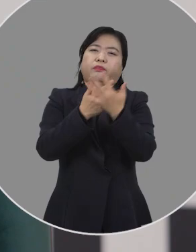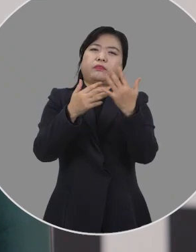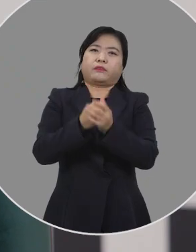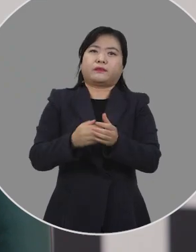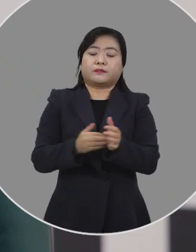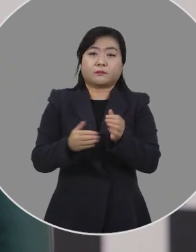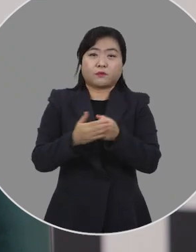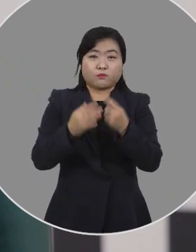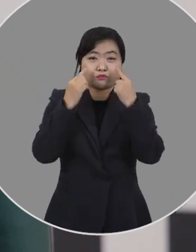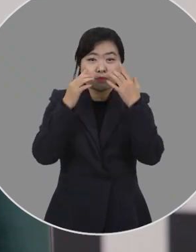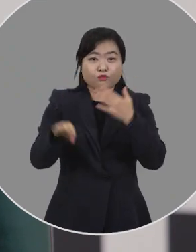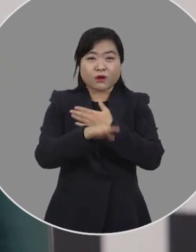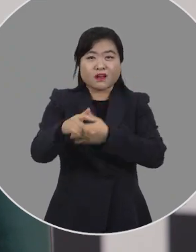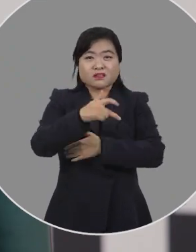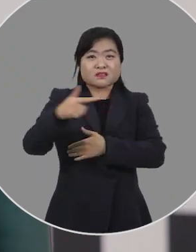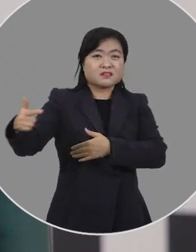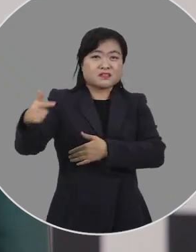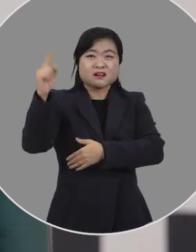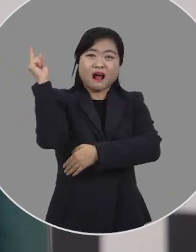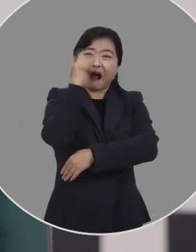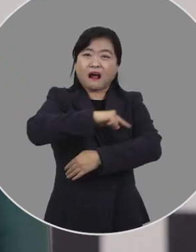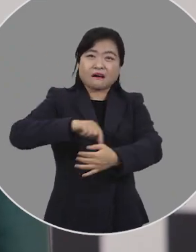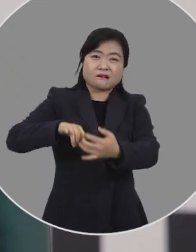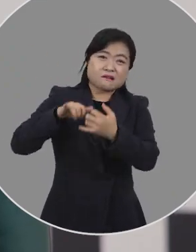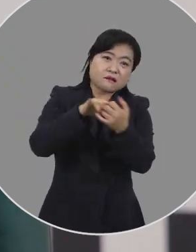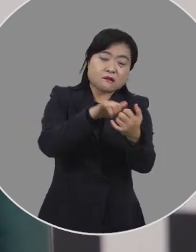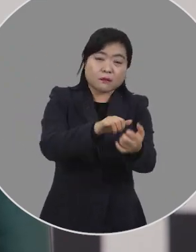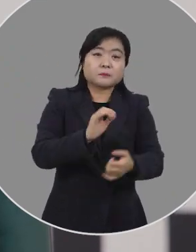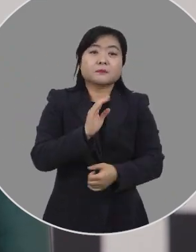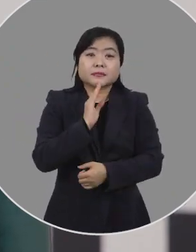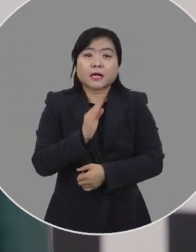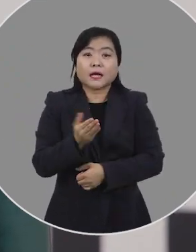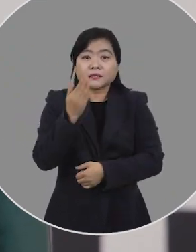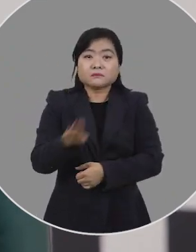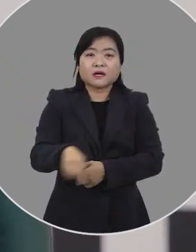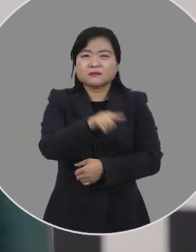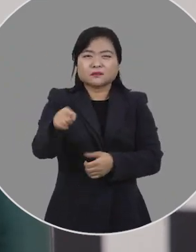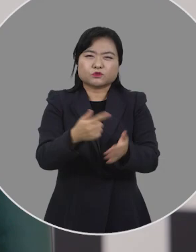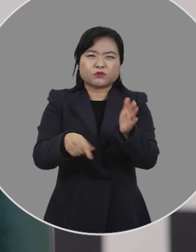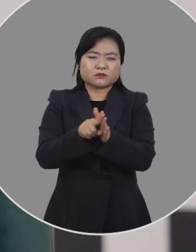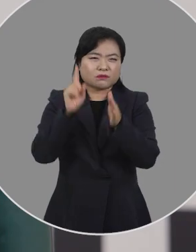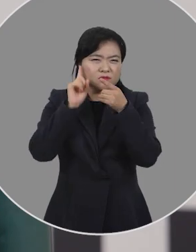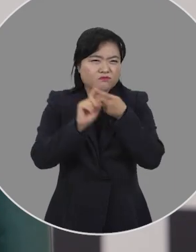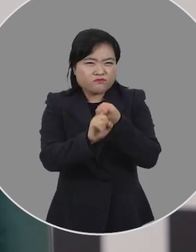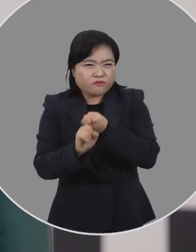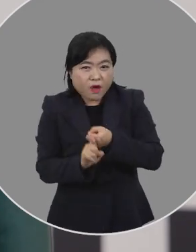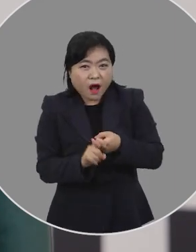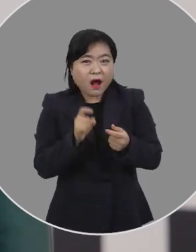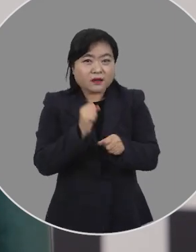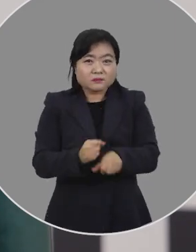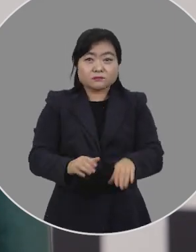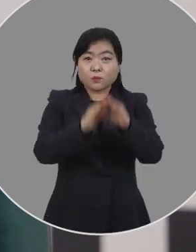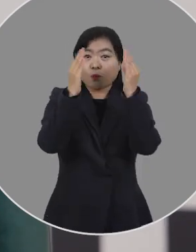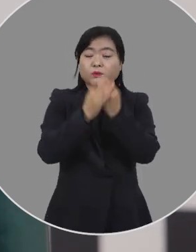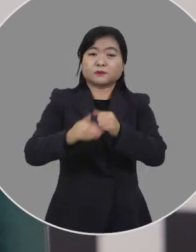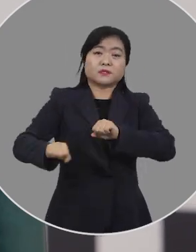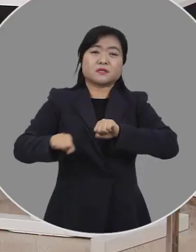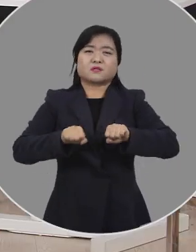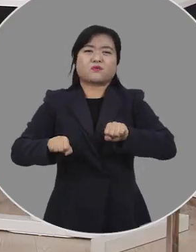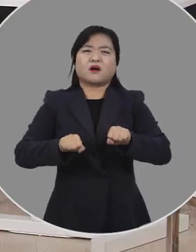그래서 분명히 우리가 거악과 싸워야 되는데 그렇게 그걸 위해서 연대하고 하는 그런 모든